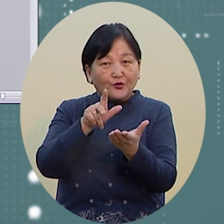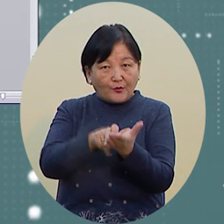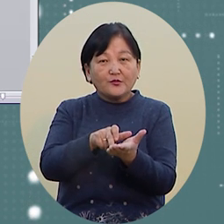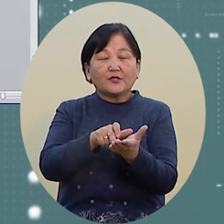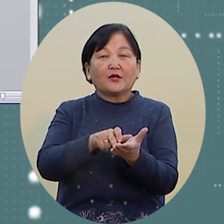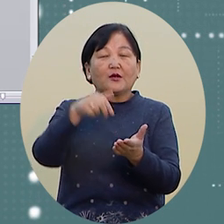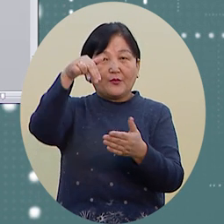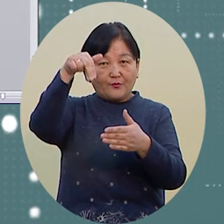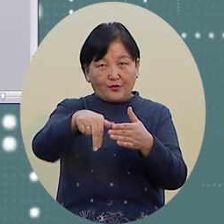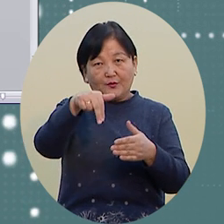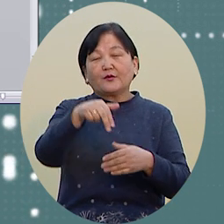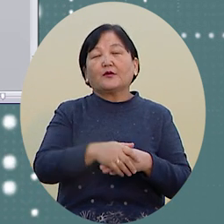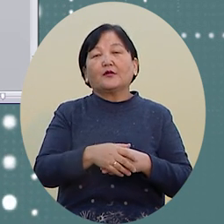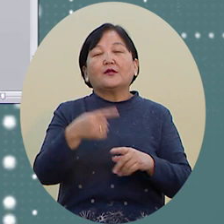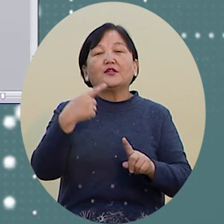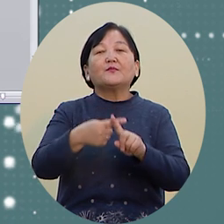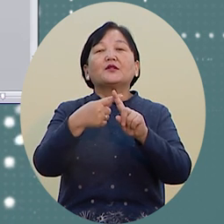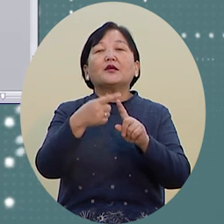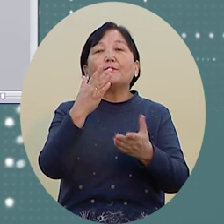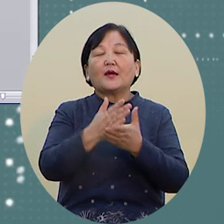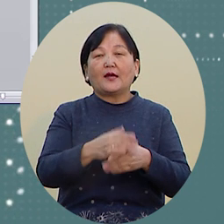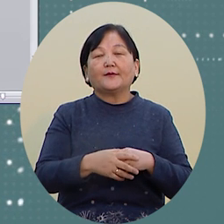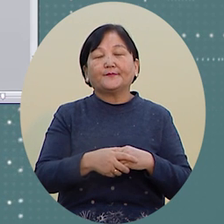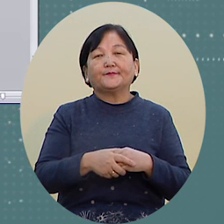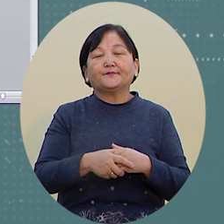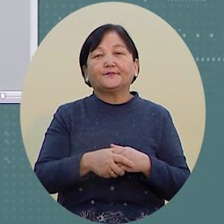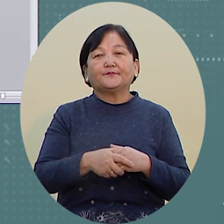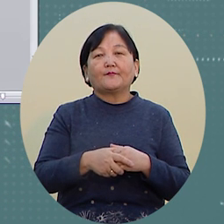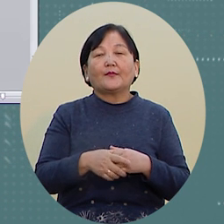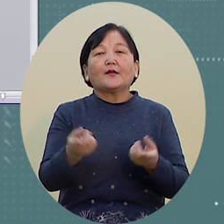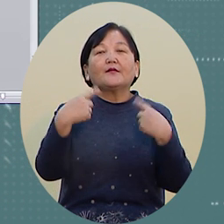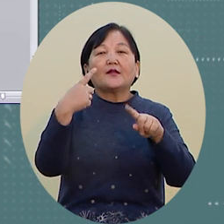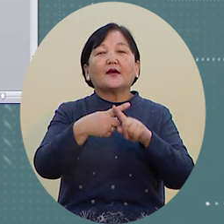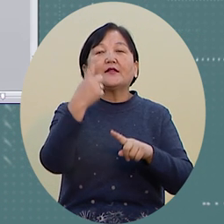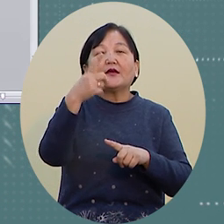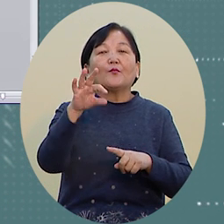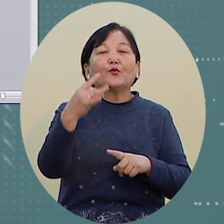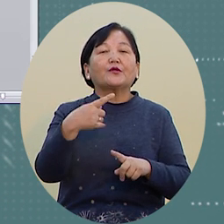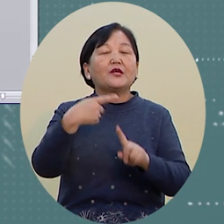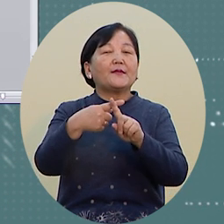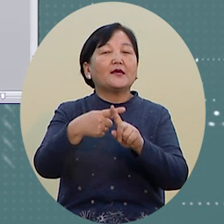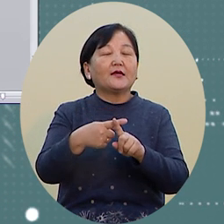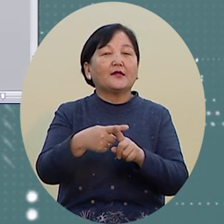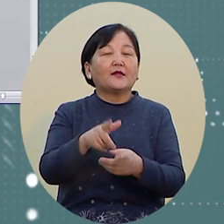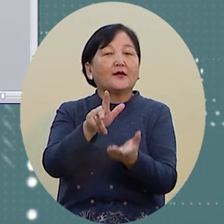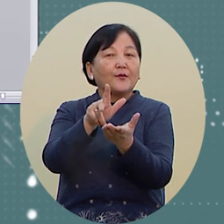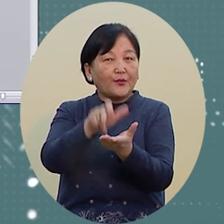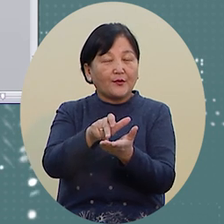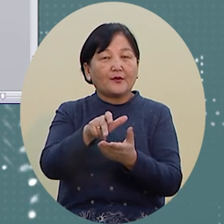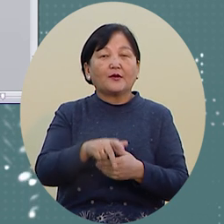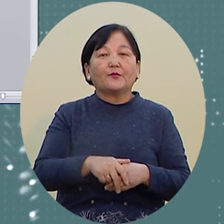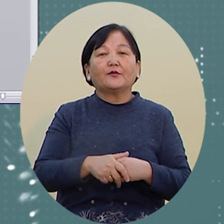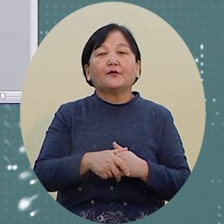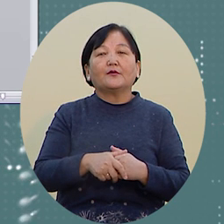нэмэгдэнэ. За ингээд нийт тоогоо бичнэ. За дахиад нэг мөрийг нэмлээ. Дахиад нэг нэмсэн мөрөн